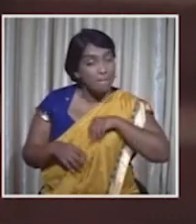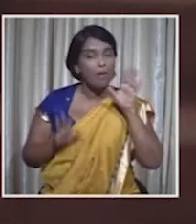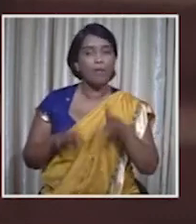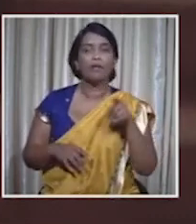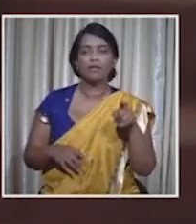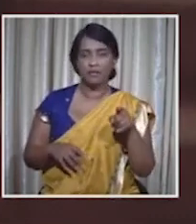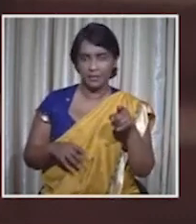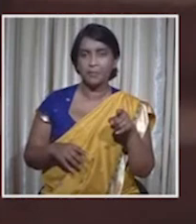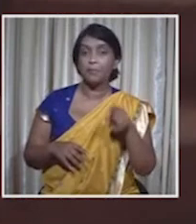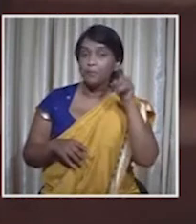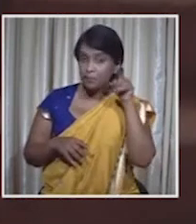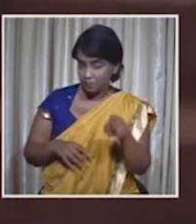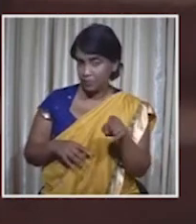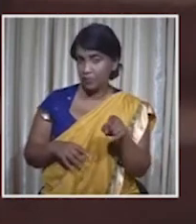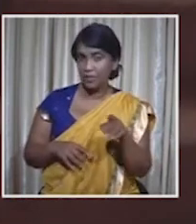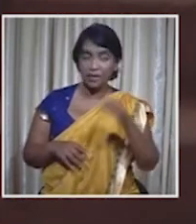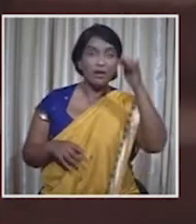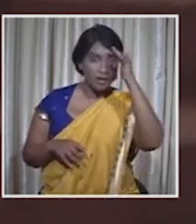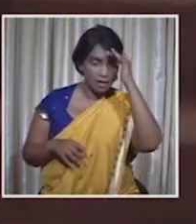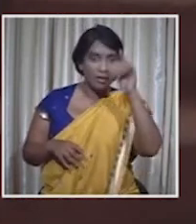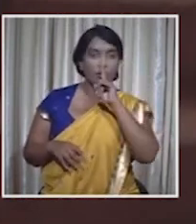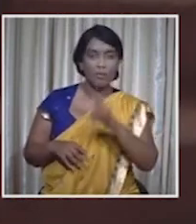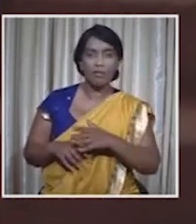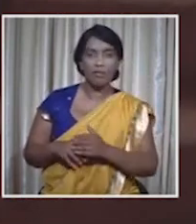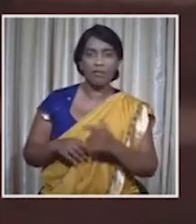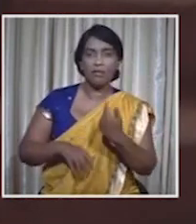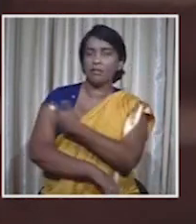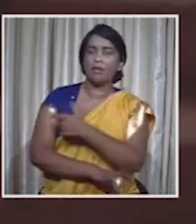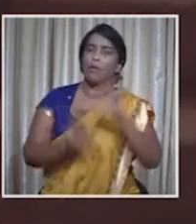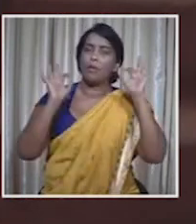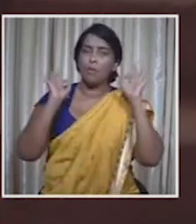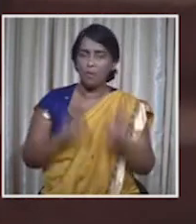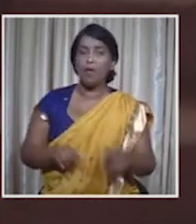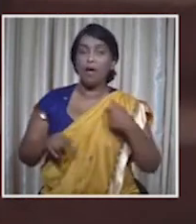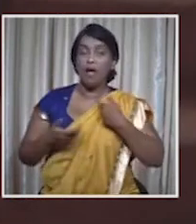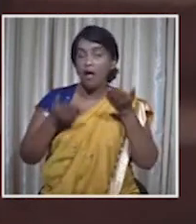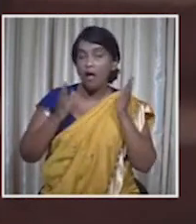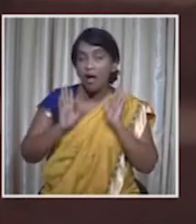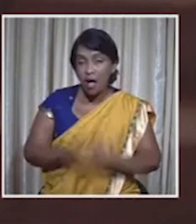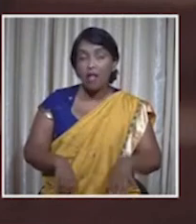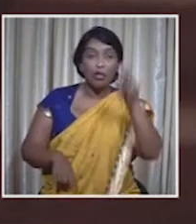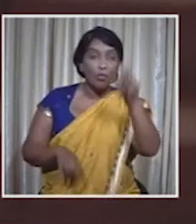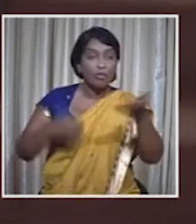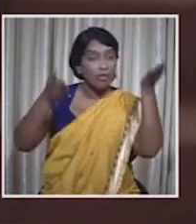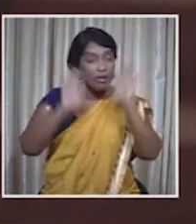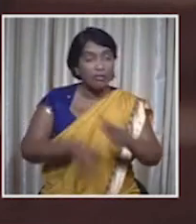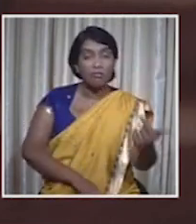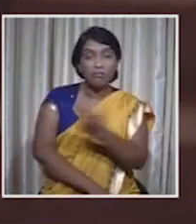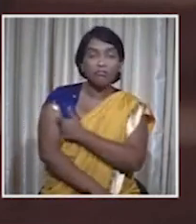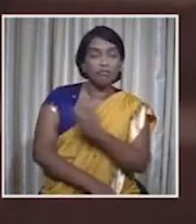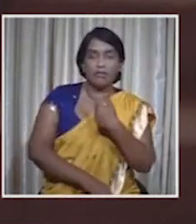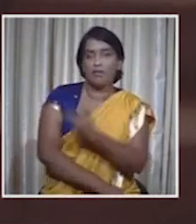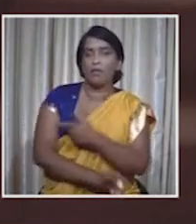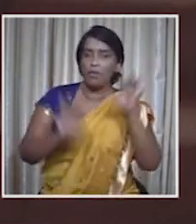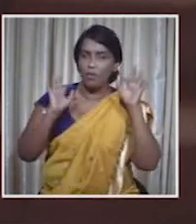ඔබතුමාට පිළිගන්න වෙනවා. හරි ඔබතුමාලගේ නායකයත් කිව්වා ගහන්නේ නැහැ කියලා වැක්සින් එක. එතුමා කියලා අන්තිම පුරවැසියත්